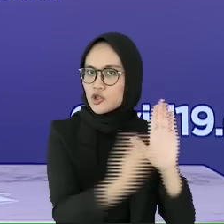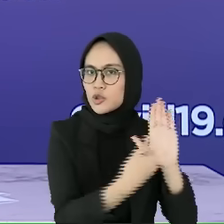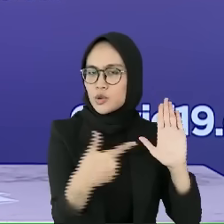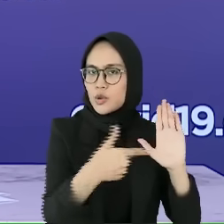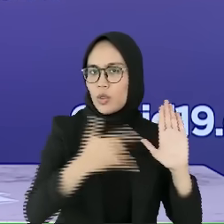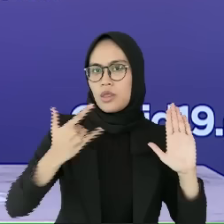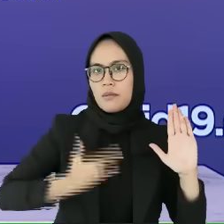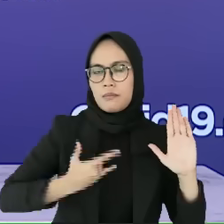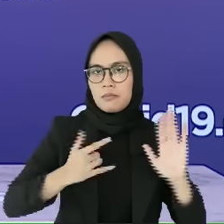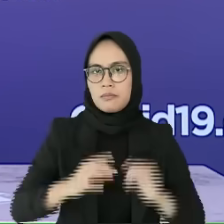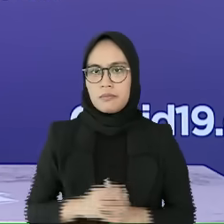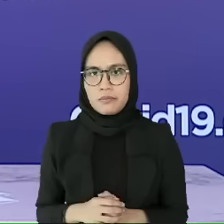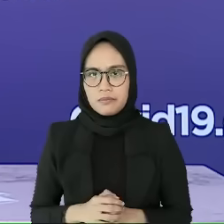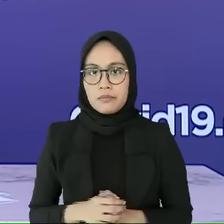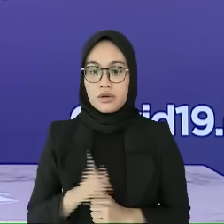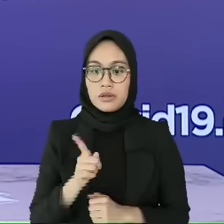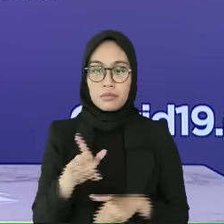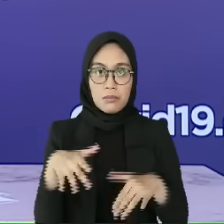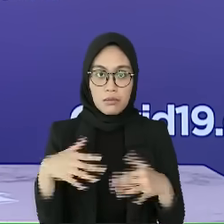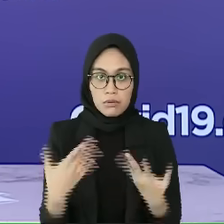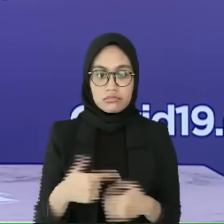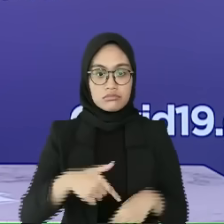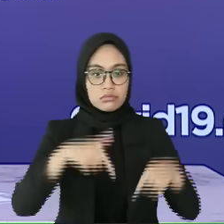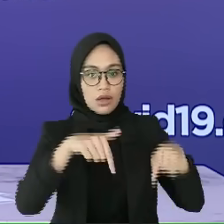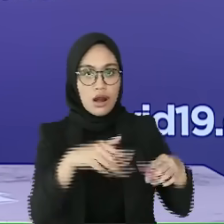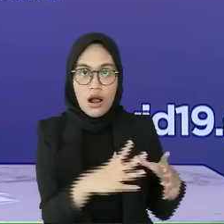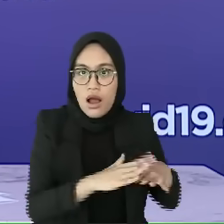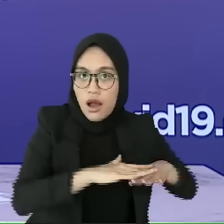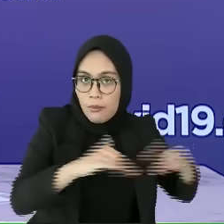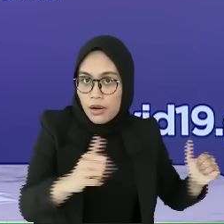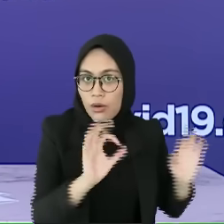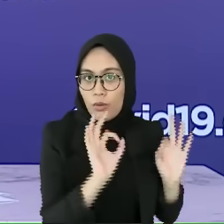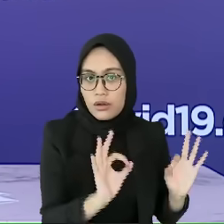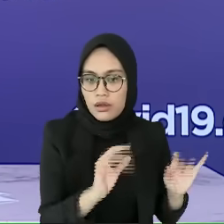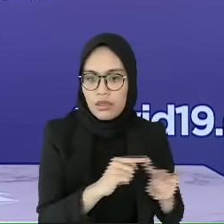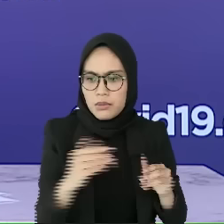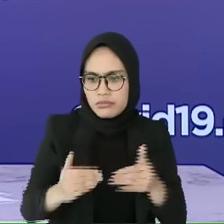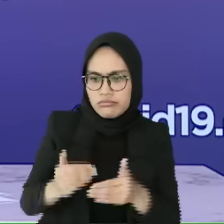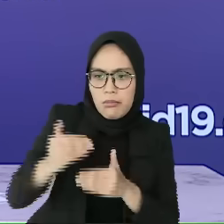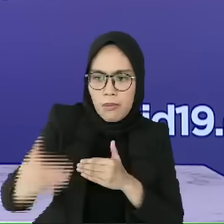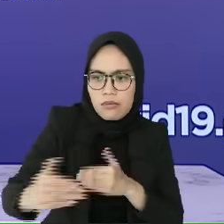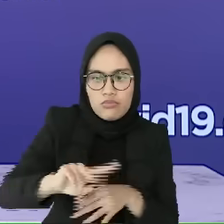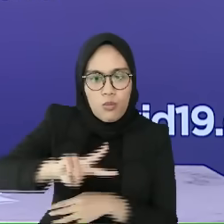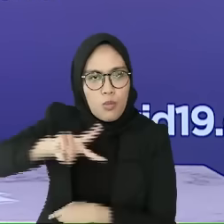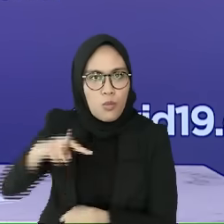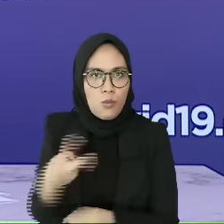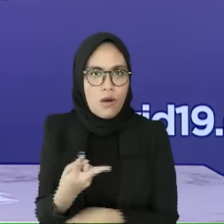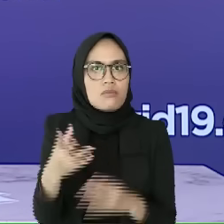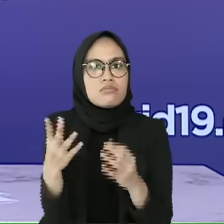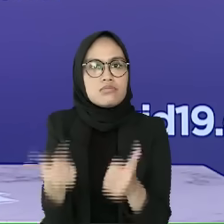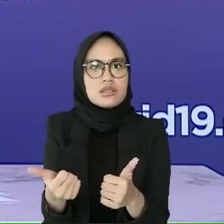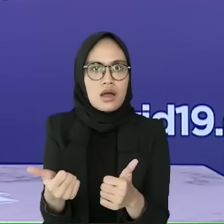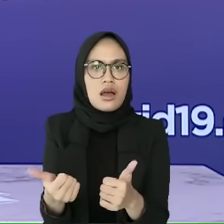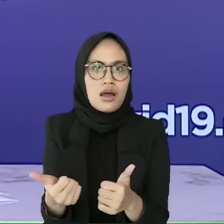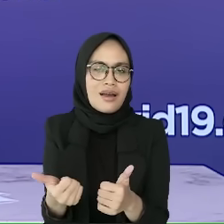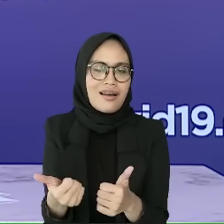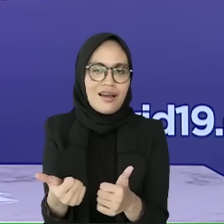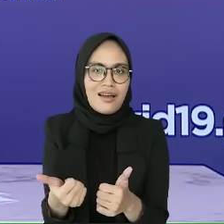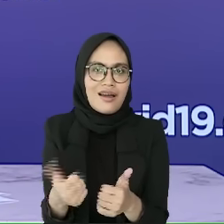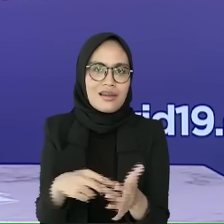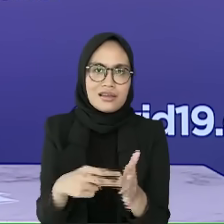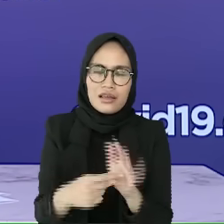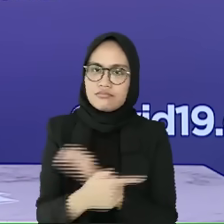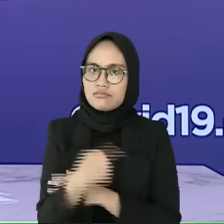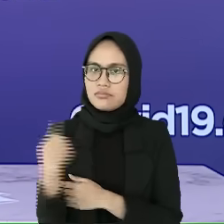penanganan COVID-19 saat ini akan bertahan seterusnya jika tidak diimbangi dengan upaya perbaikan yang konsisten